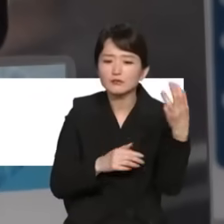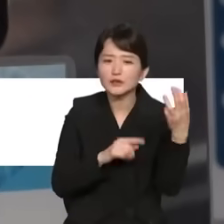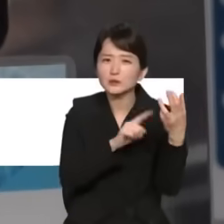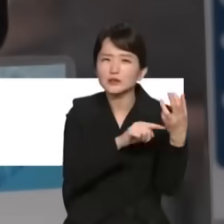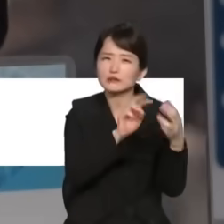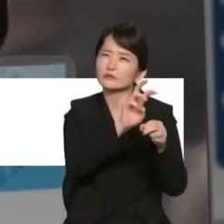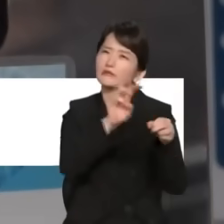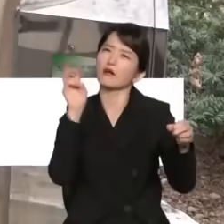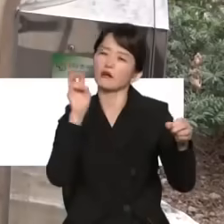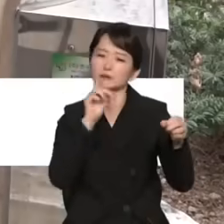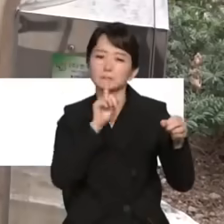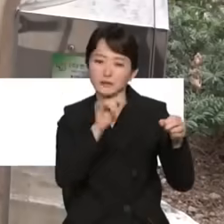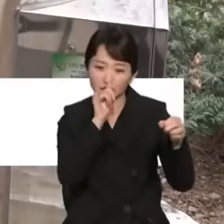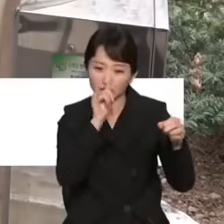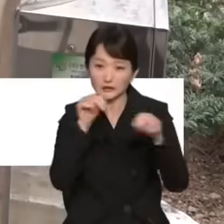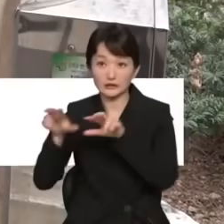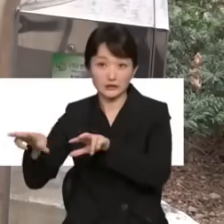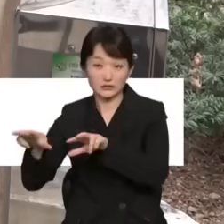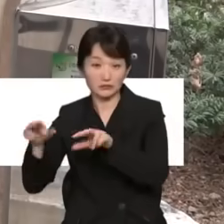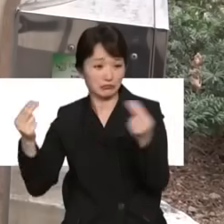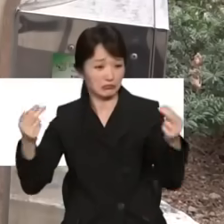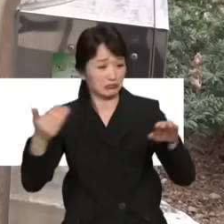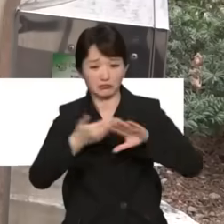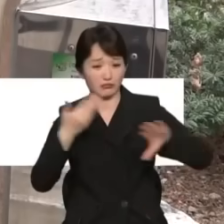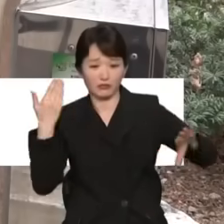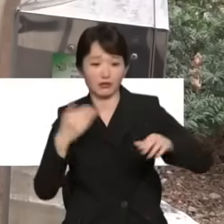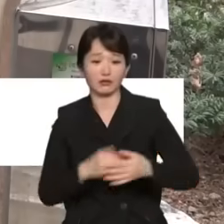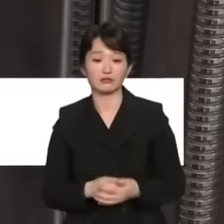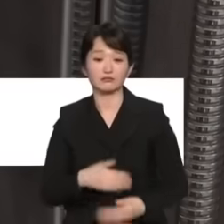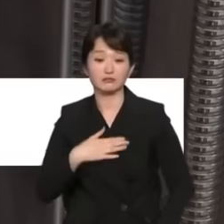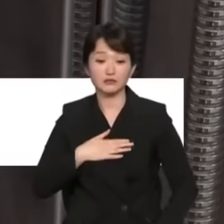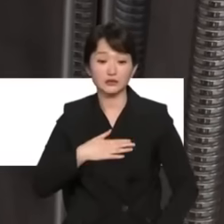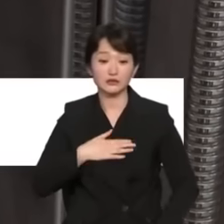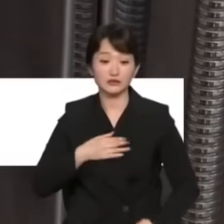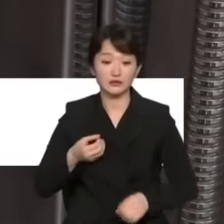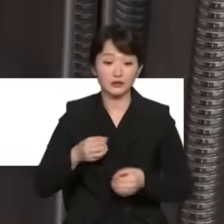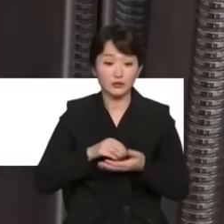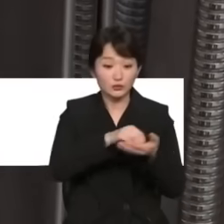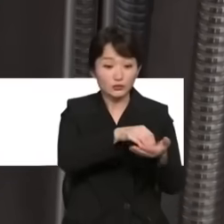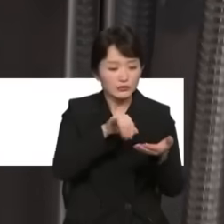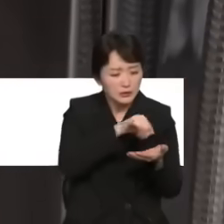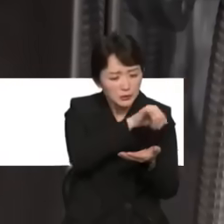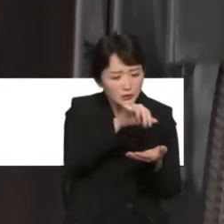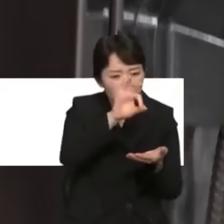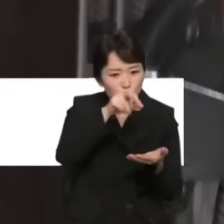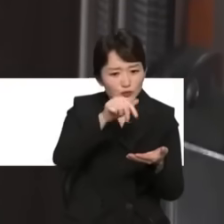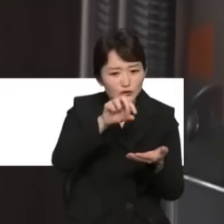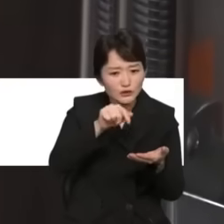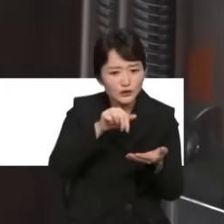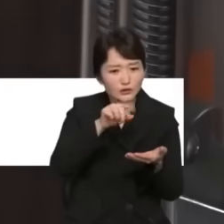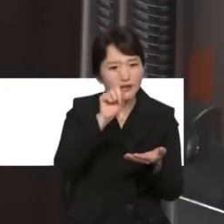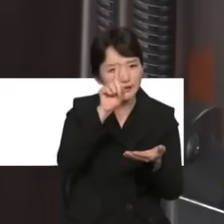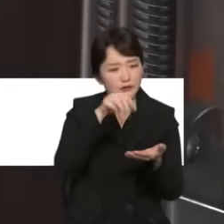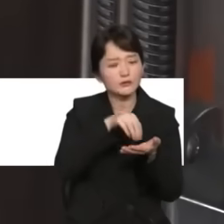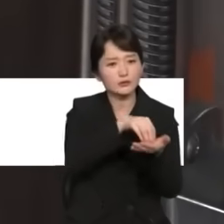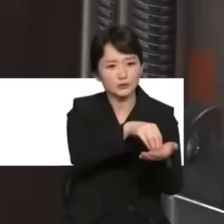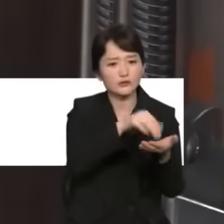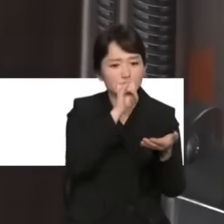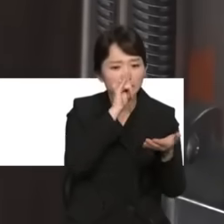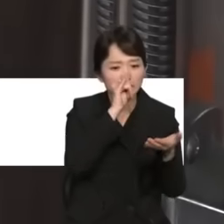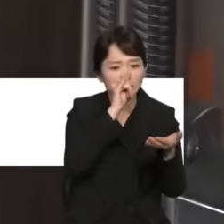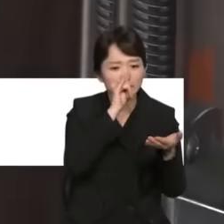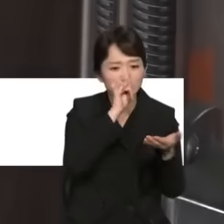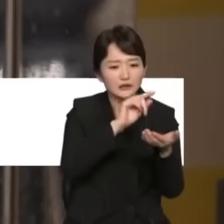나온 이야기. 30년 전하고 지금하고 많이 달라졌어요. 실질적으로 저에 등록되어 있는 균은 유산균 한 종이 지금 등록되어 있고 그 대신